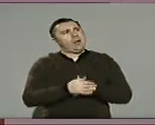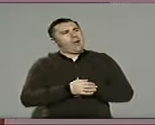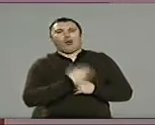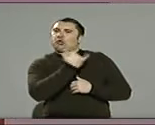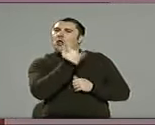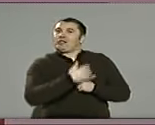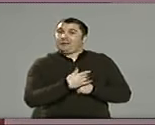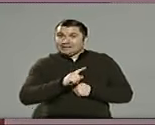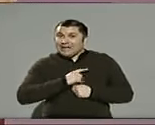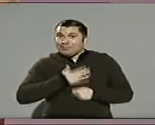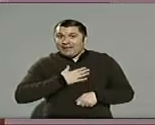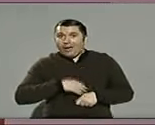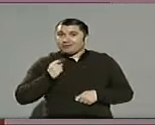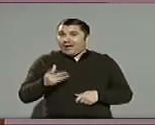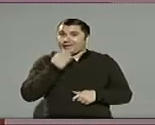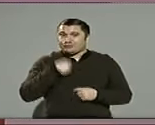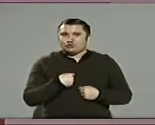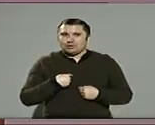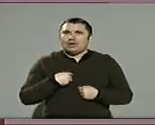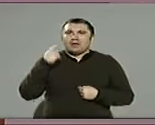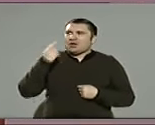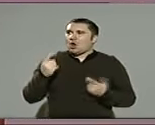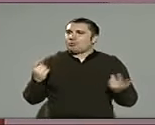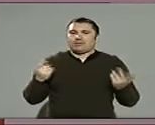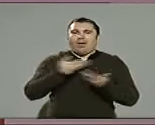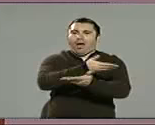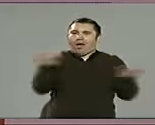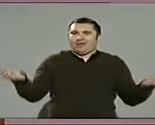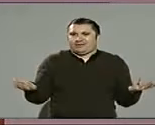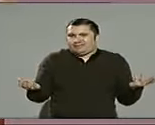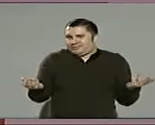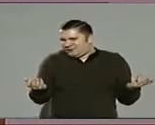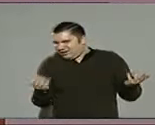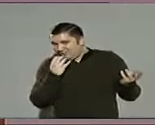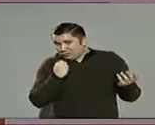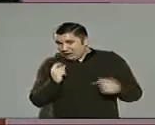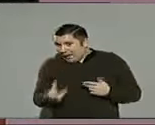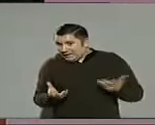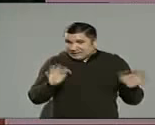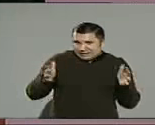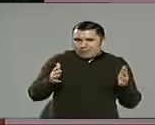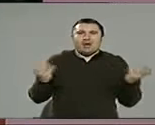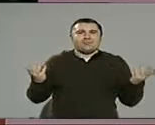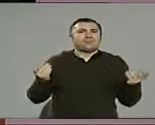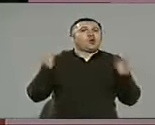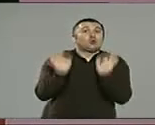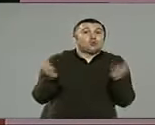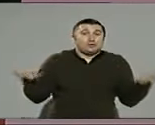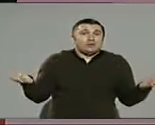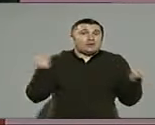reich. Nehme an, außer mir im Saal fast keiner, aber das ist natürlich was Gutes.